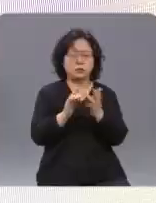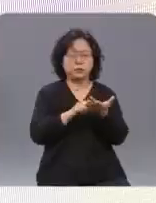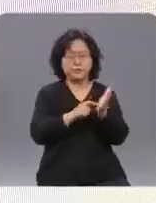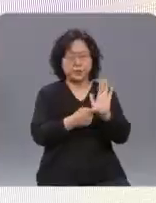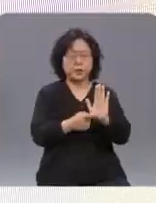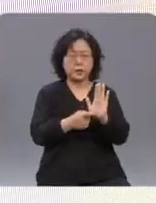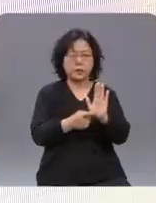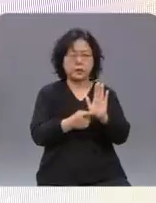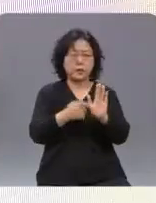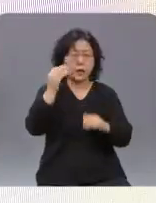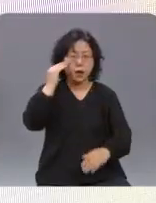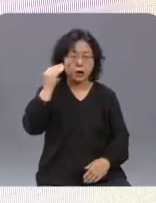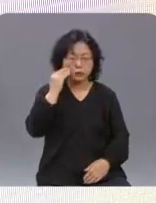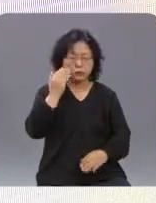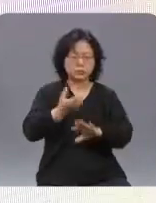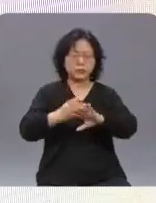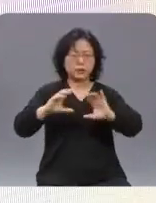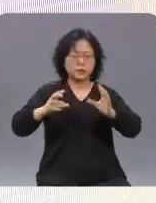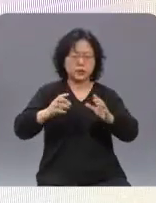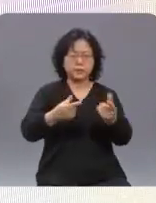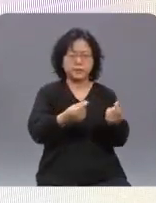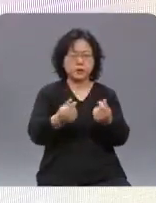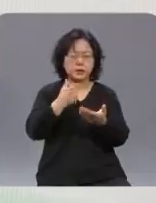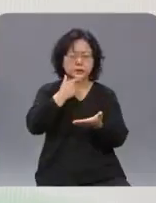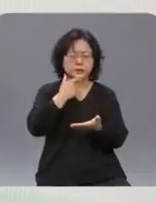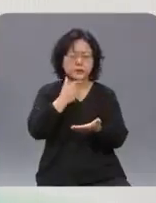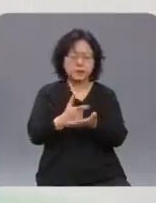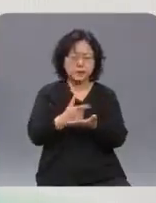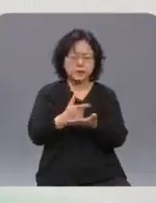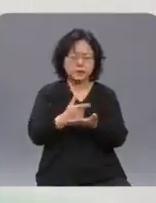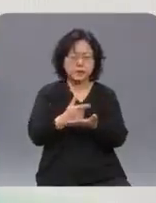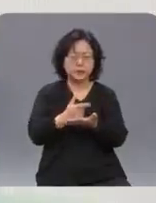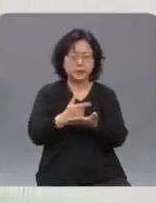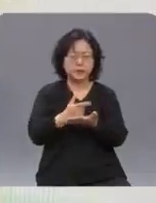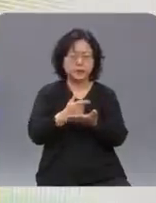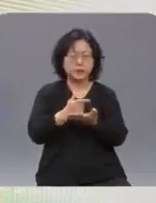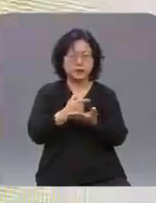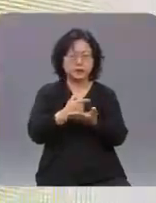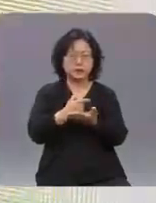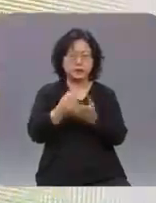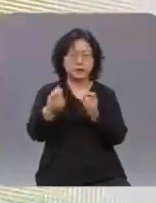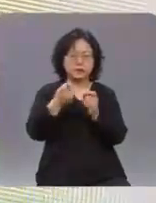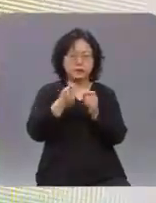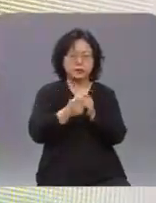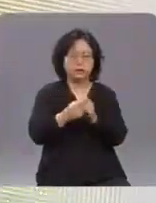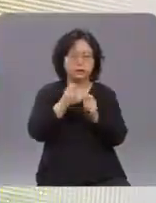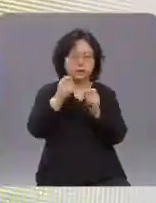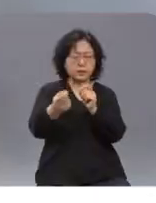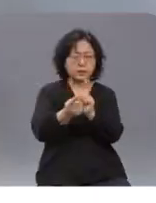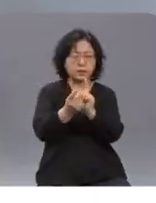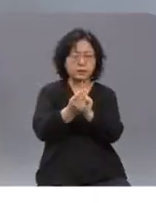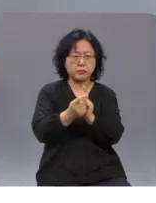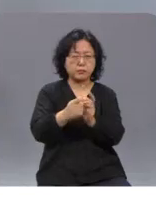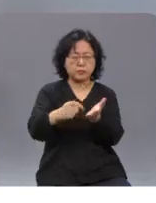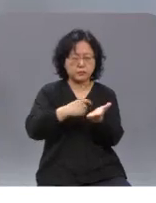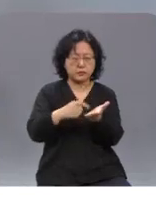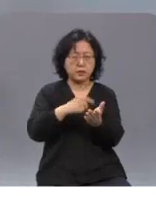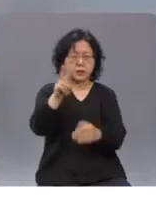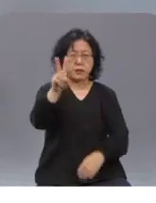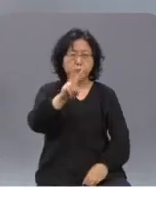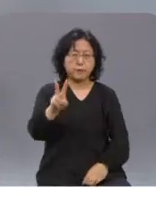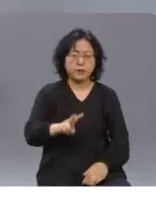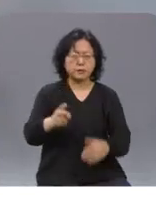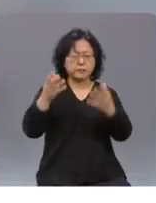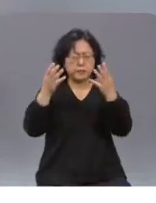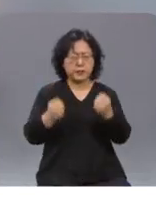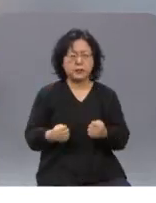알리자 국내는 물론 해외에서도 비슷한 사기를 당했다는 피해자들이 있다랐습니다 피해자가 베트남